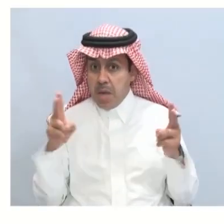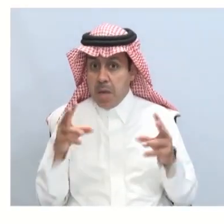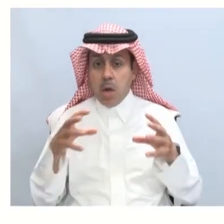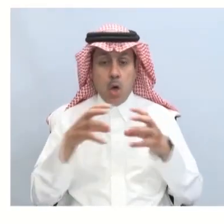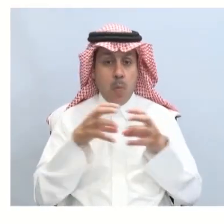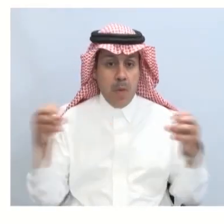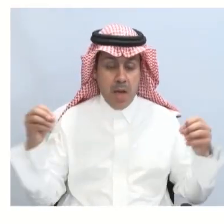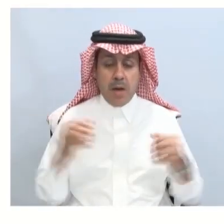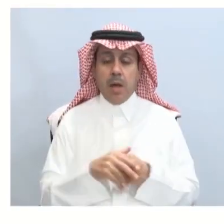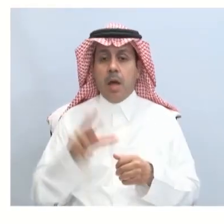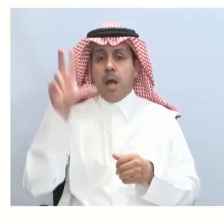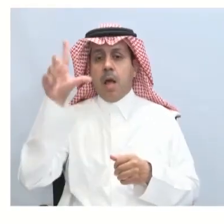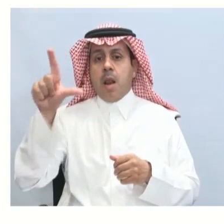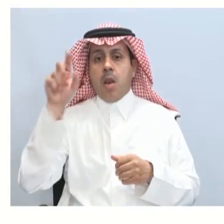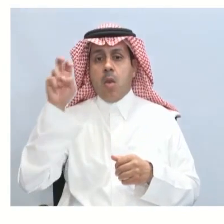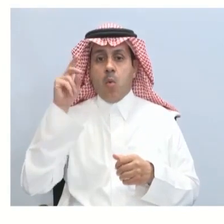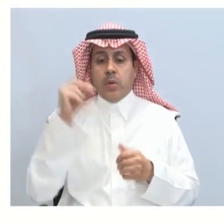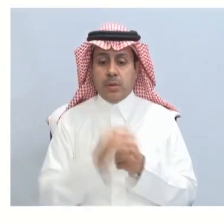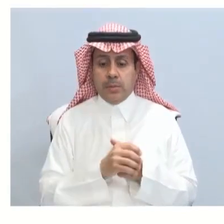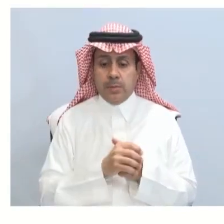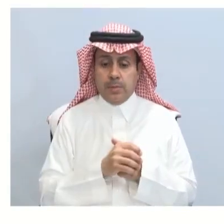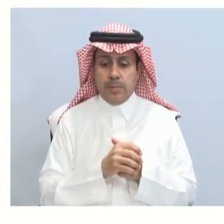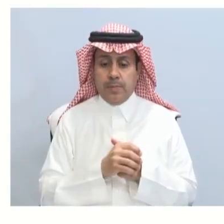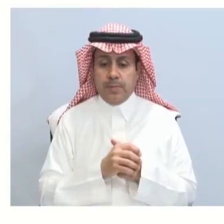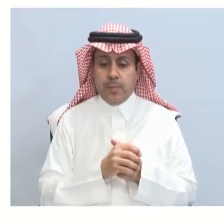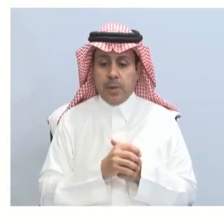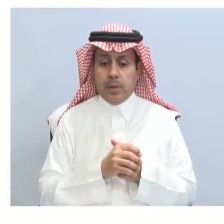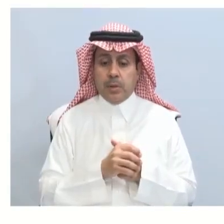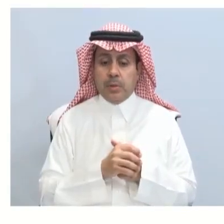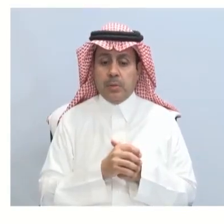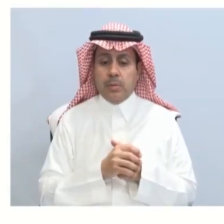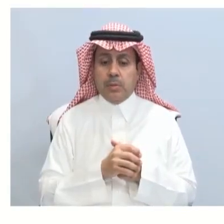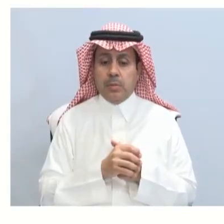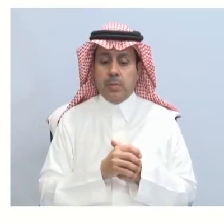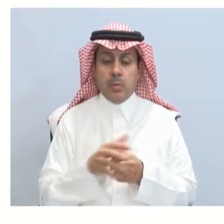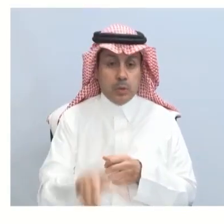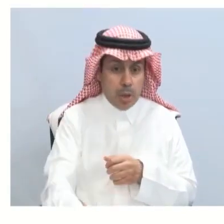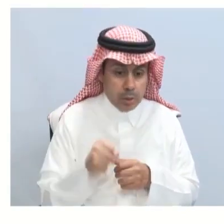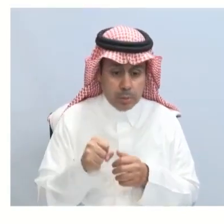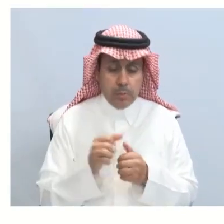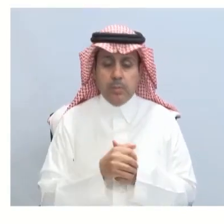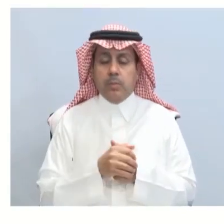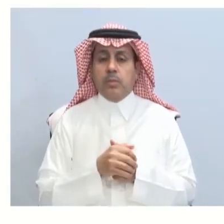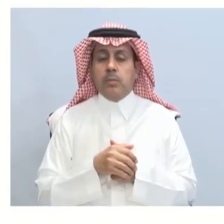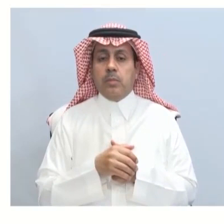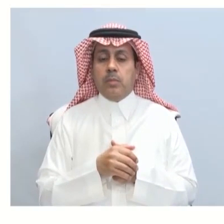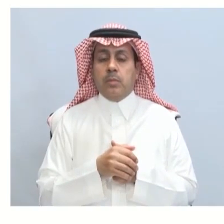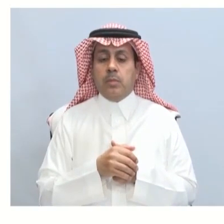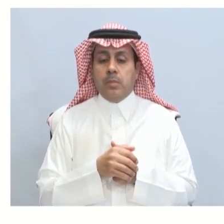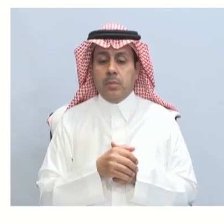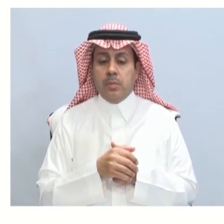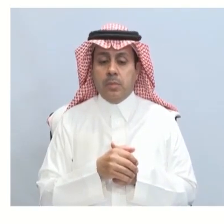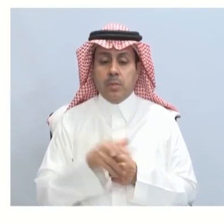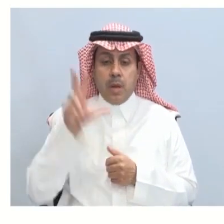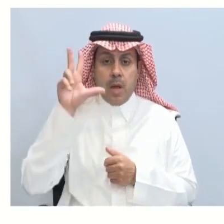في اللغه والاصطلاح هنا في اللغه اللقطه في اللغه الشيء الملتقط ماخوذ من